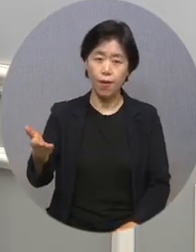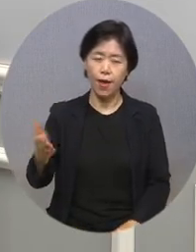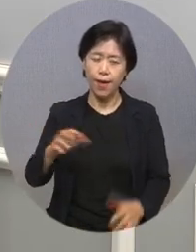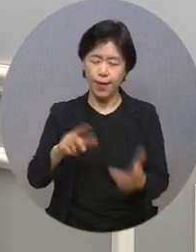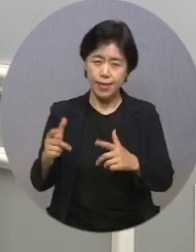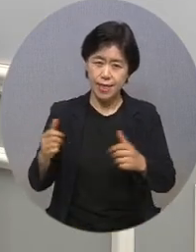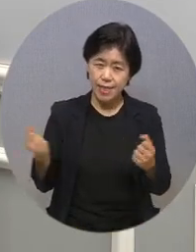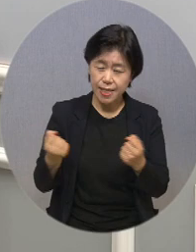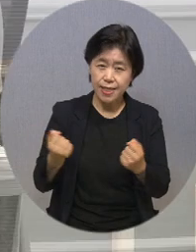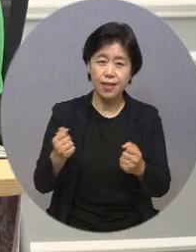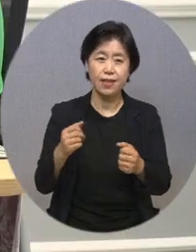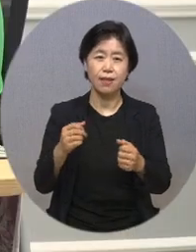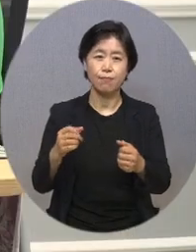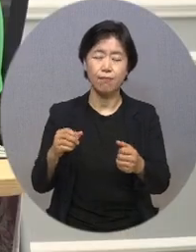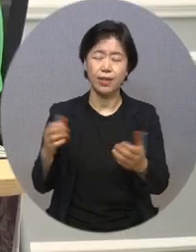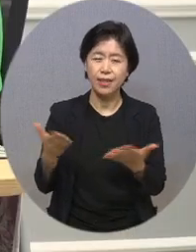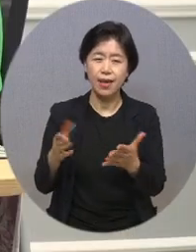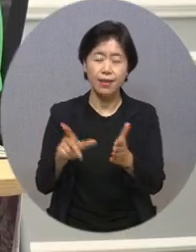것 같아요.